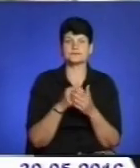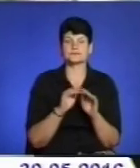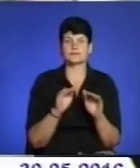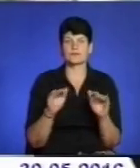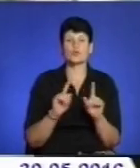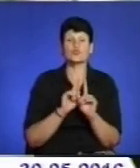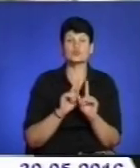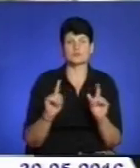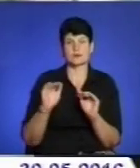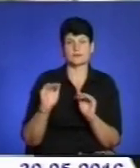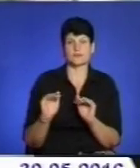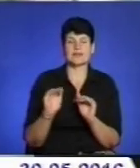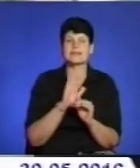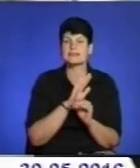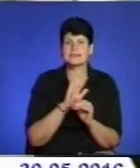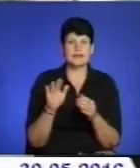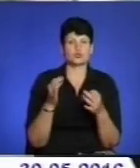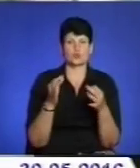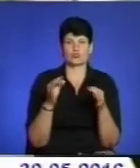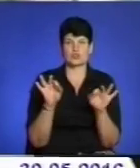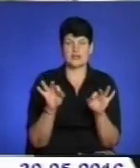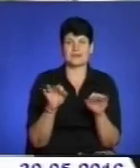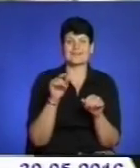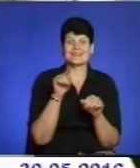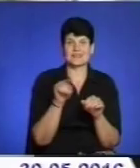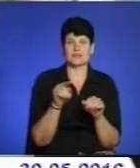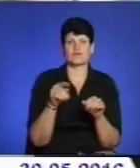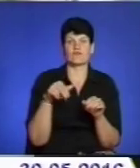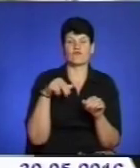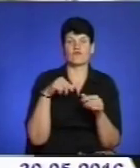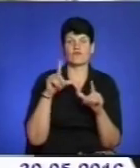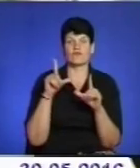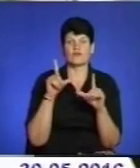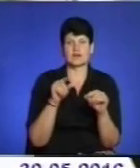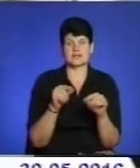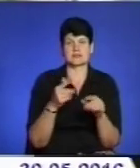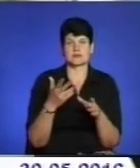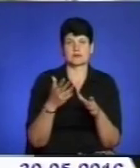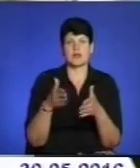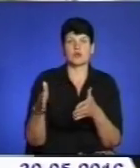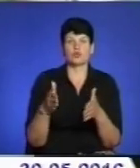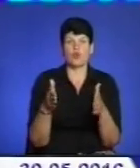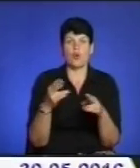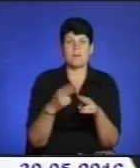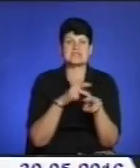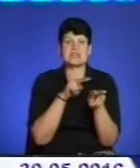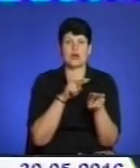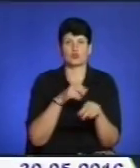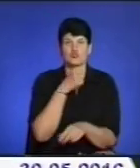особливо неповнолітніх, та не допускати їхній вихід на проїзну частину дороги без нагляду дорослих.